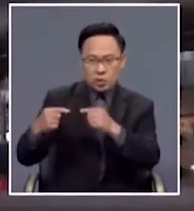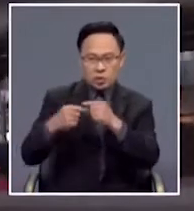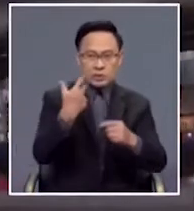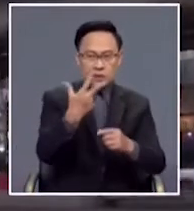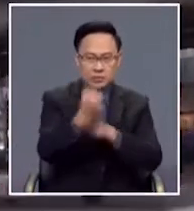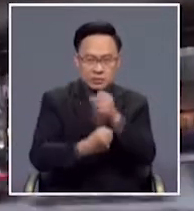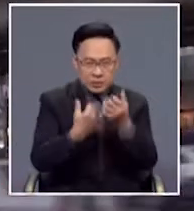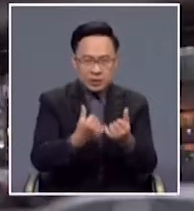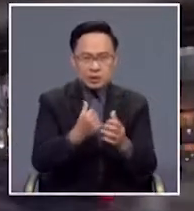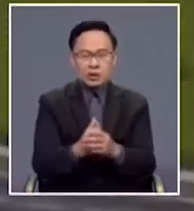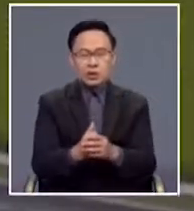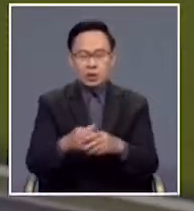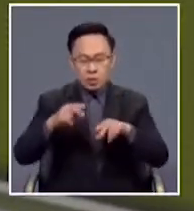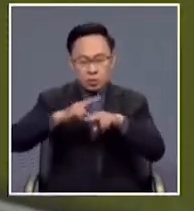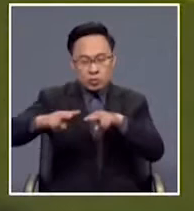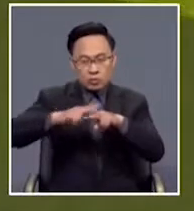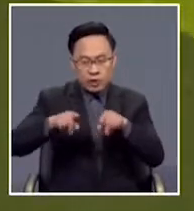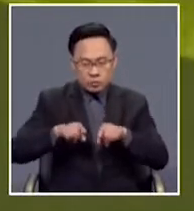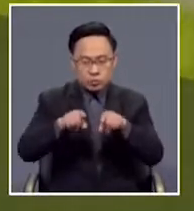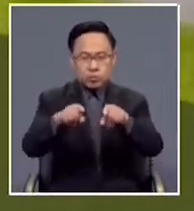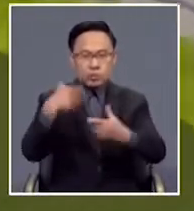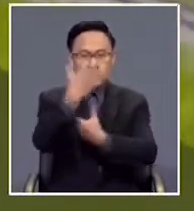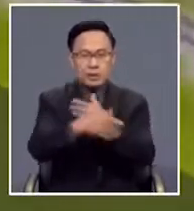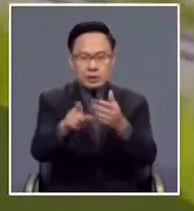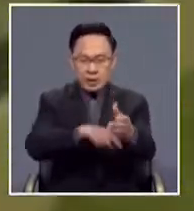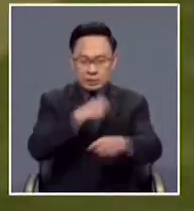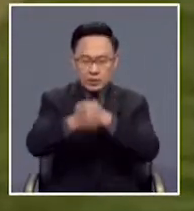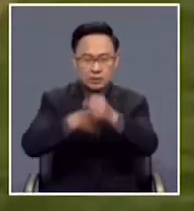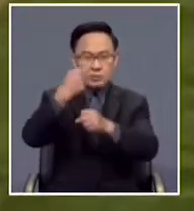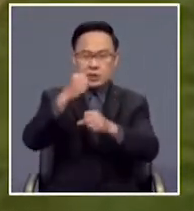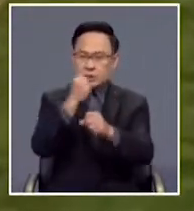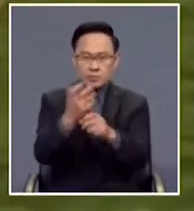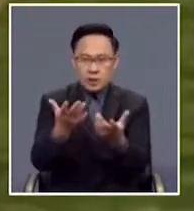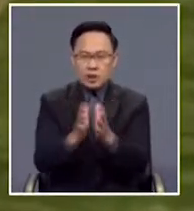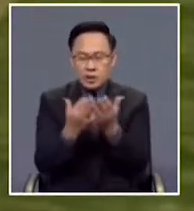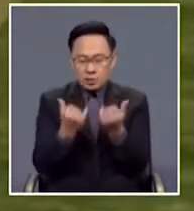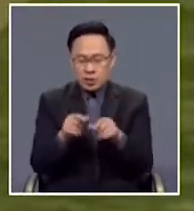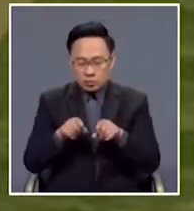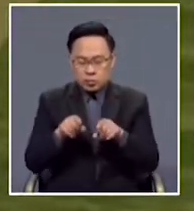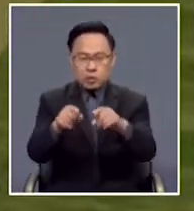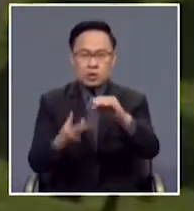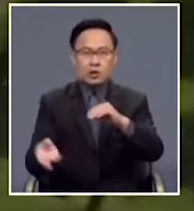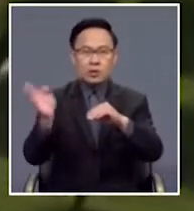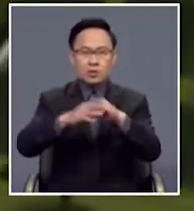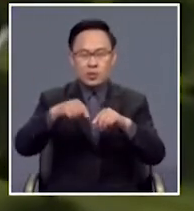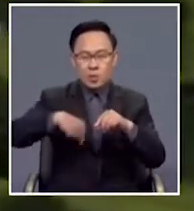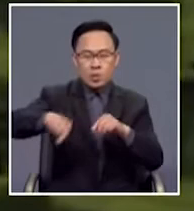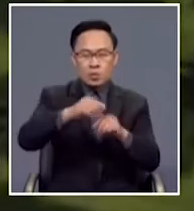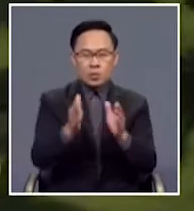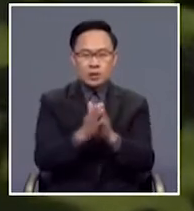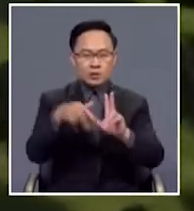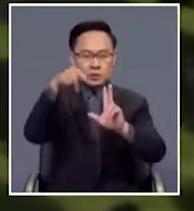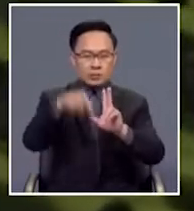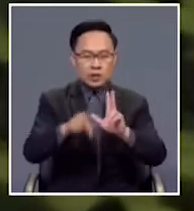นี้รถไฟทางคู่ไม่มีการสร้างเพิ่มมาหลาย10ปีโดยปีนี้จะสร้างใหม่และต่อขยายอีกเกือบ 3,000 กิโลเมต